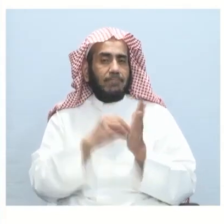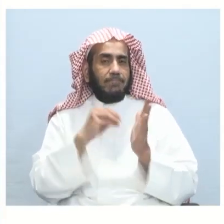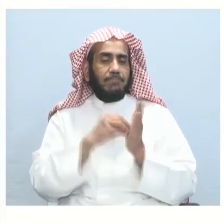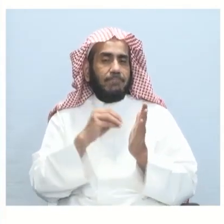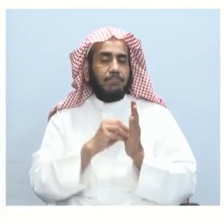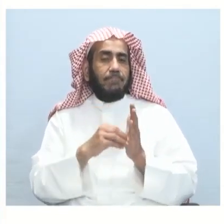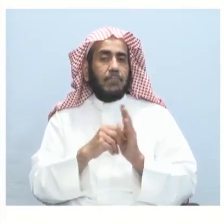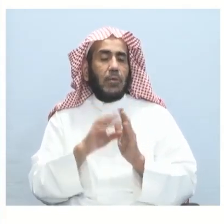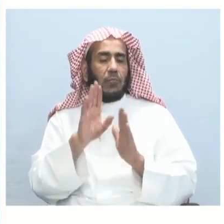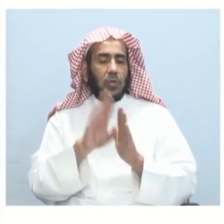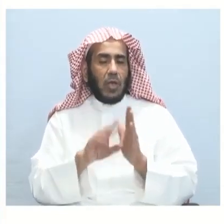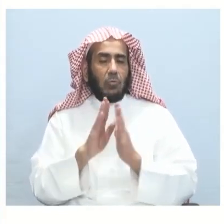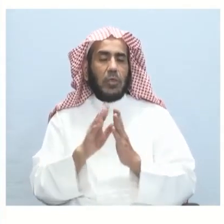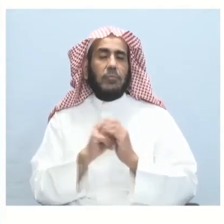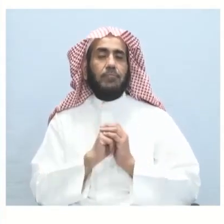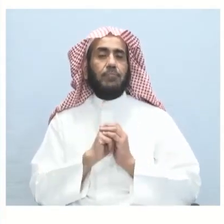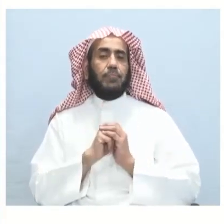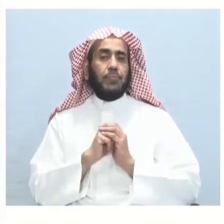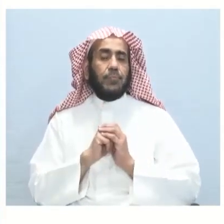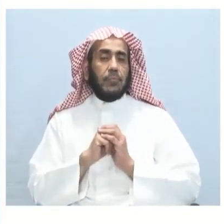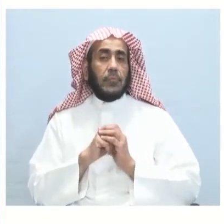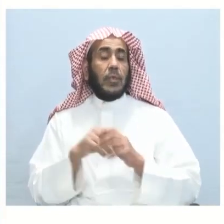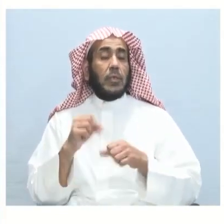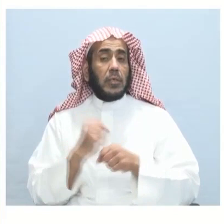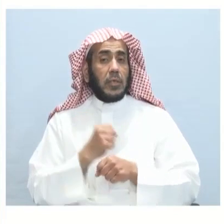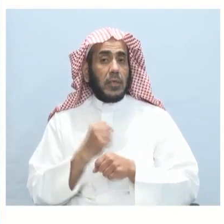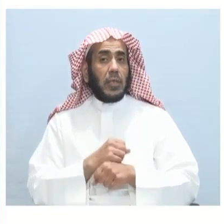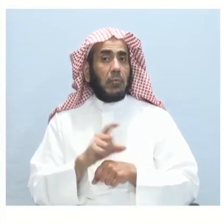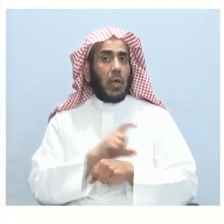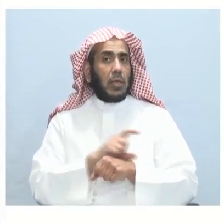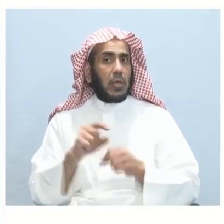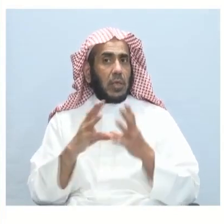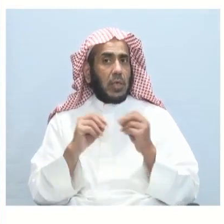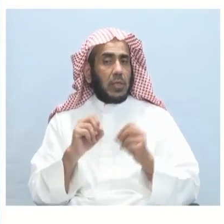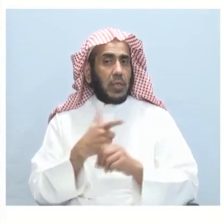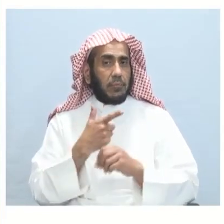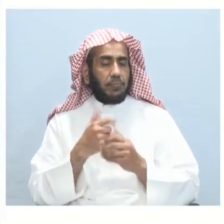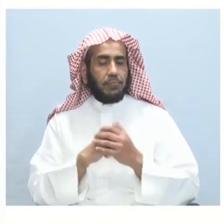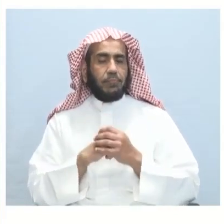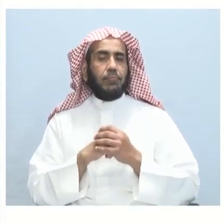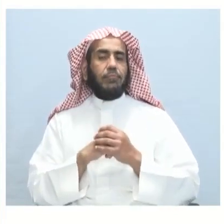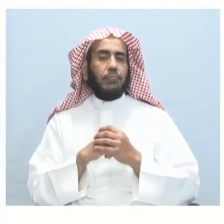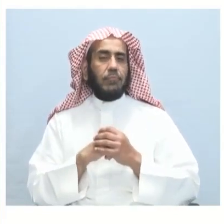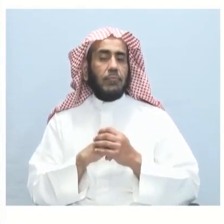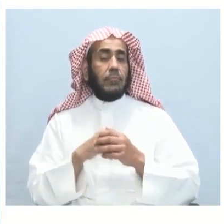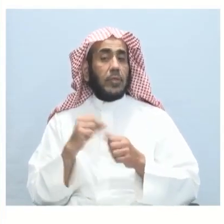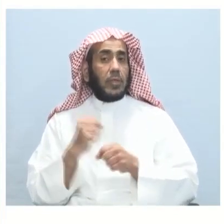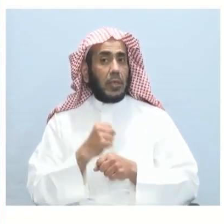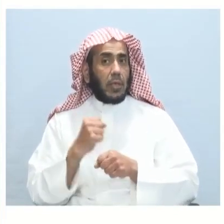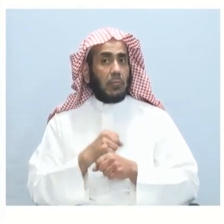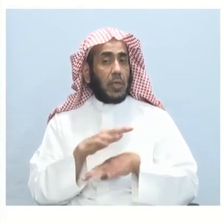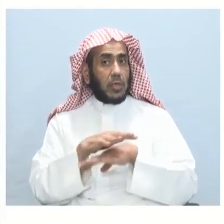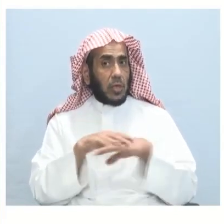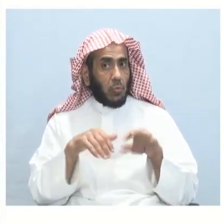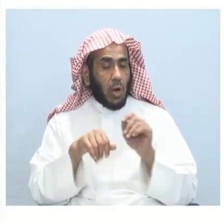النطاق المحدد لاستخدام اداه التحليل السريع استخدمنا جدول